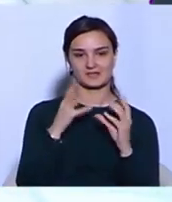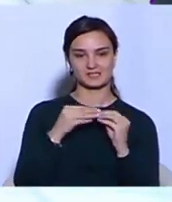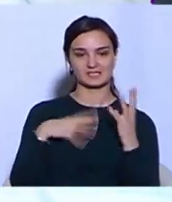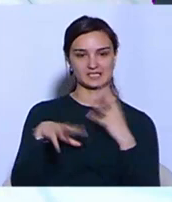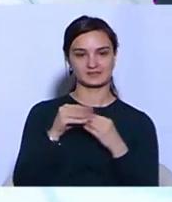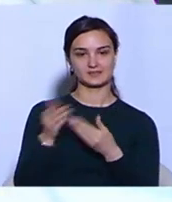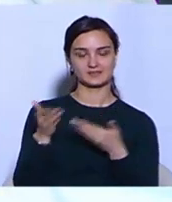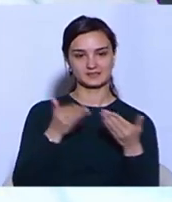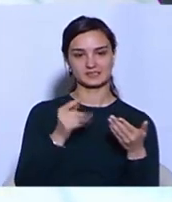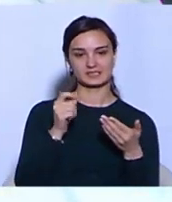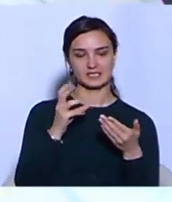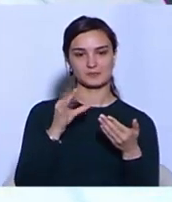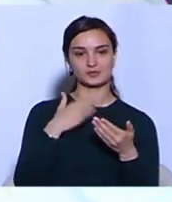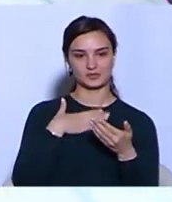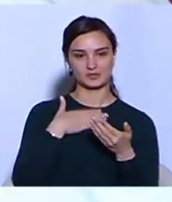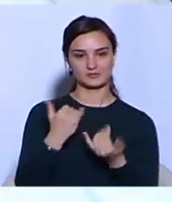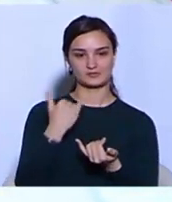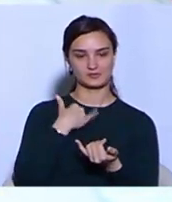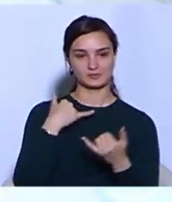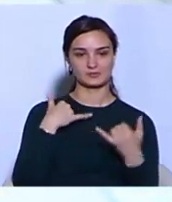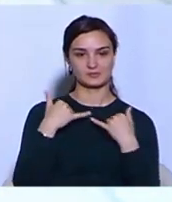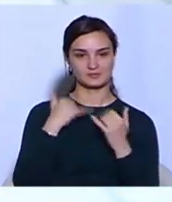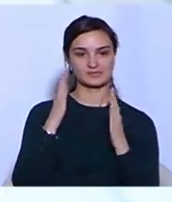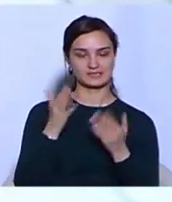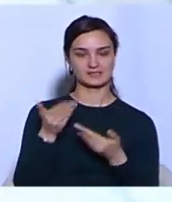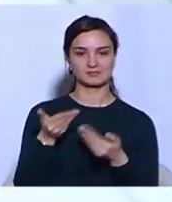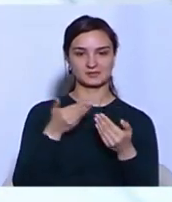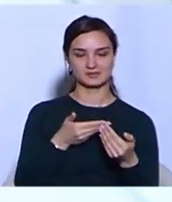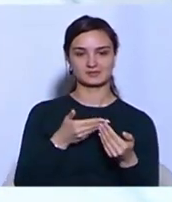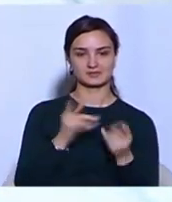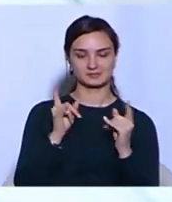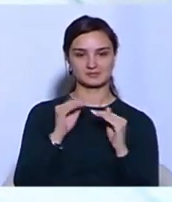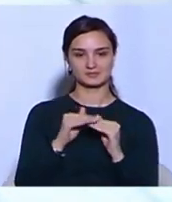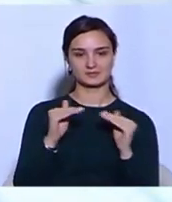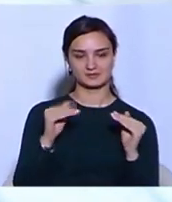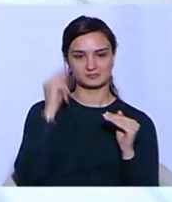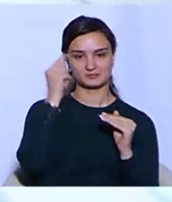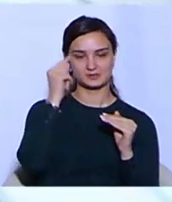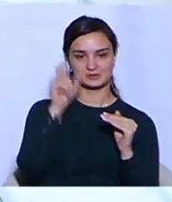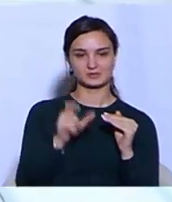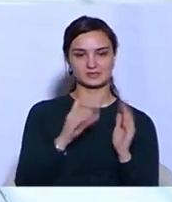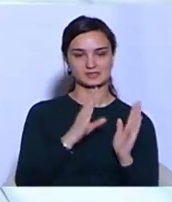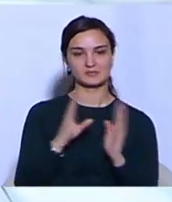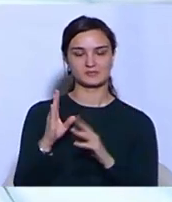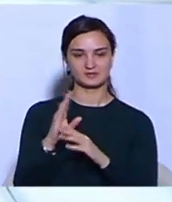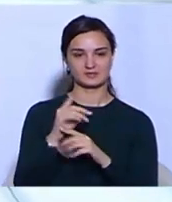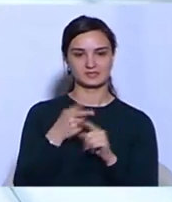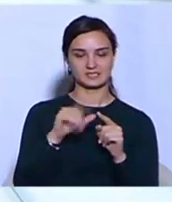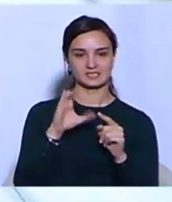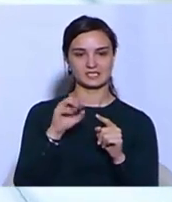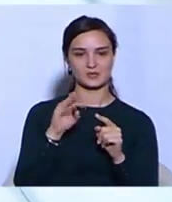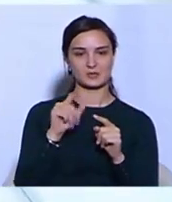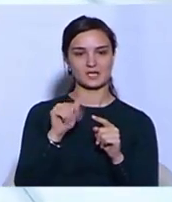ერთად თავს, მაგრამ თემიკო დღეს ჩვენთან იქნება სტუდიაში ბავშვთა ფსიქოლოგ ქცევით თერაპევტ